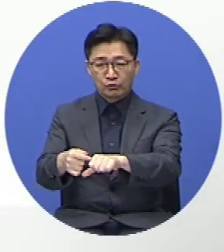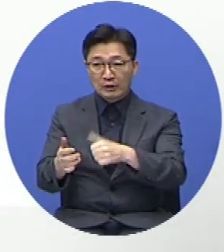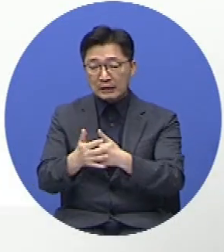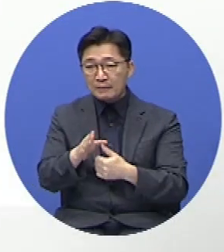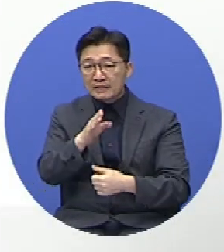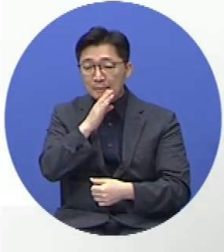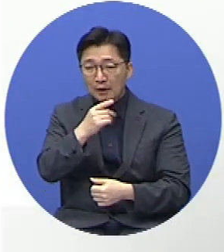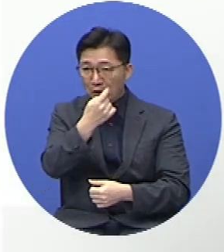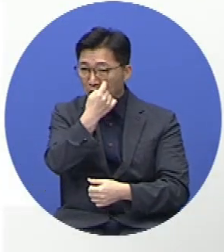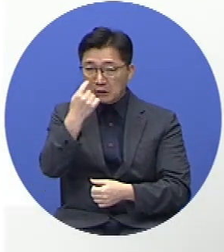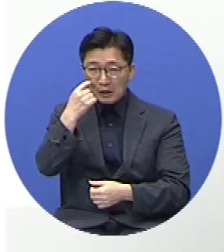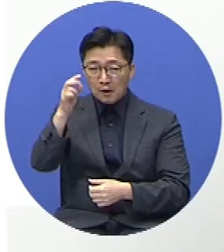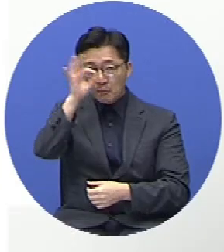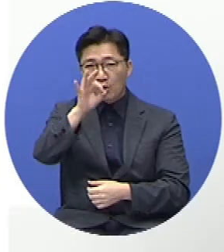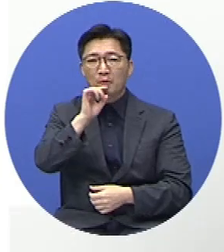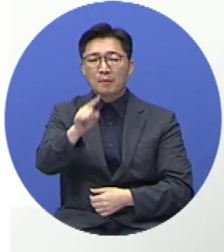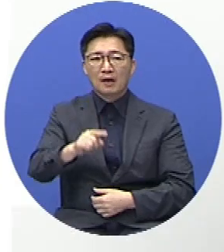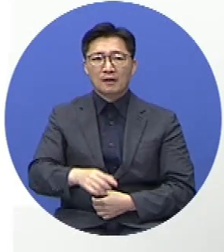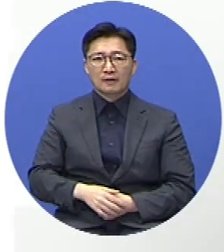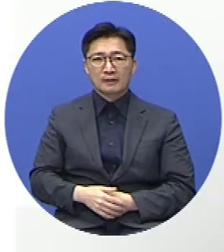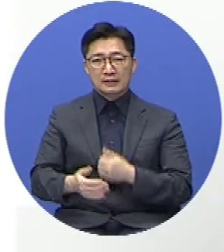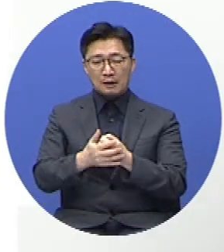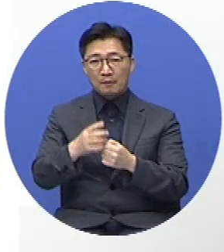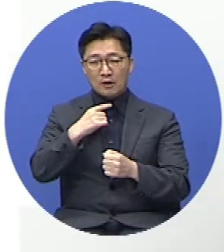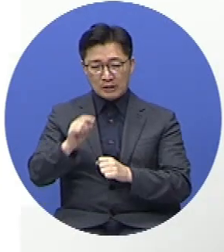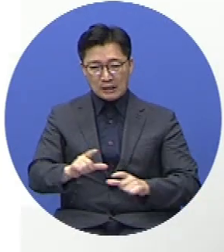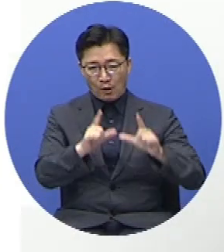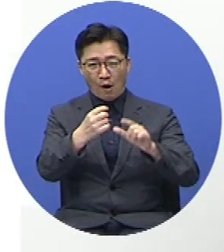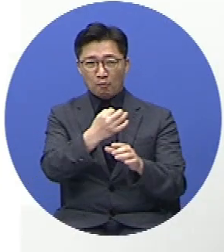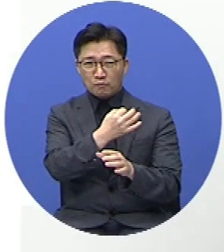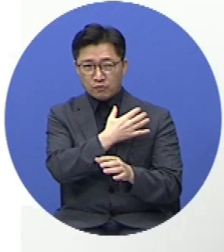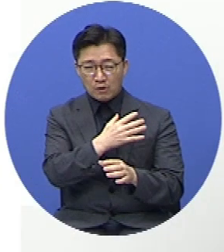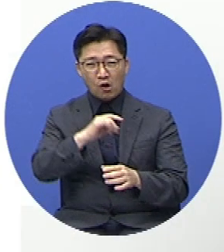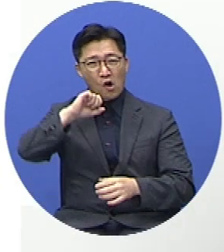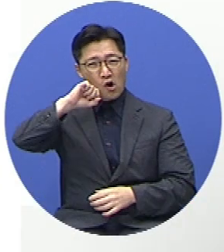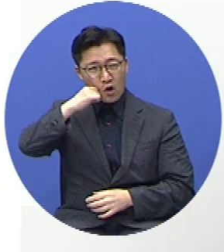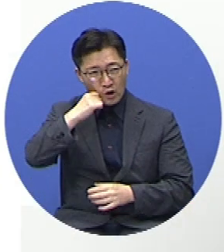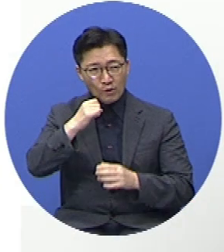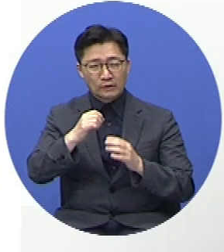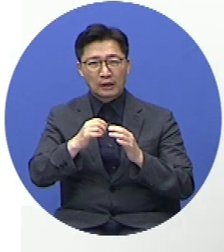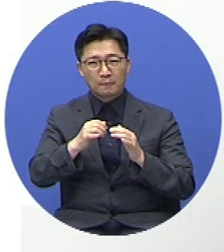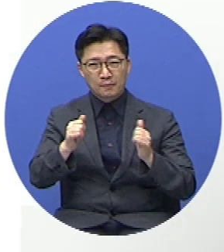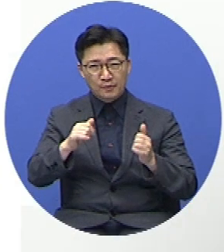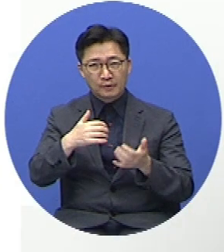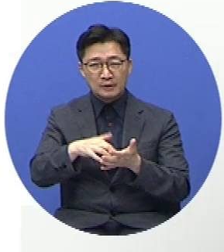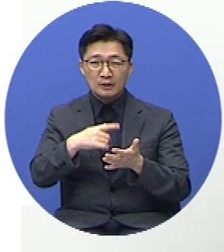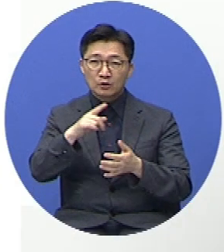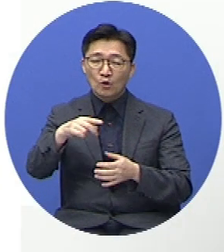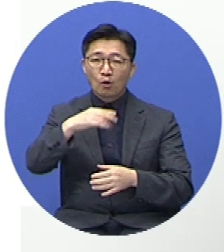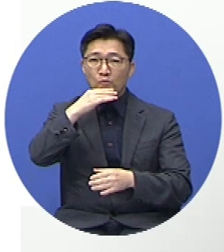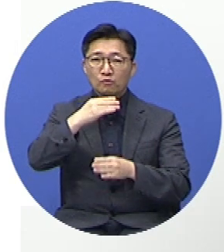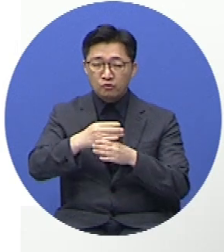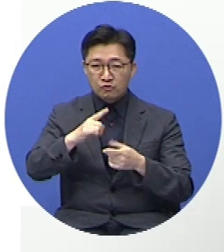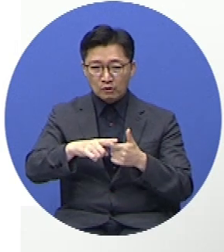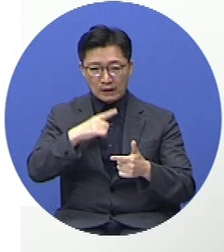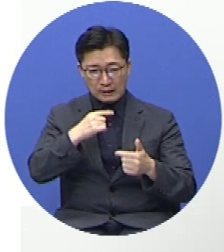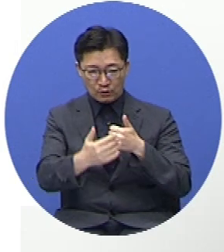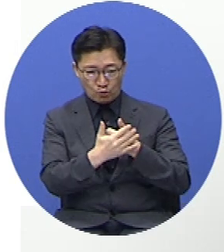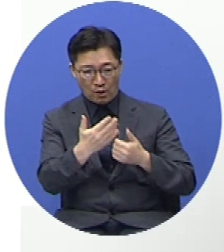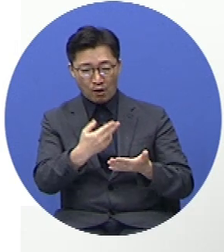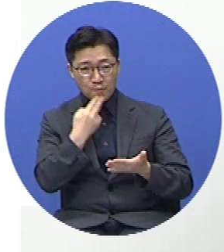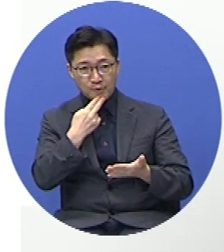결정을 내렸습니다 진실이는 경제적으로 부유하거나 군경의 가족 혹은 빨치산에게 협조하지 않았다는